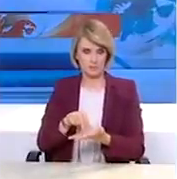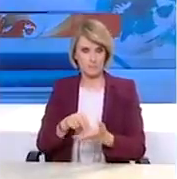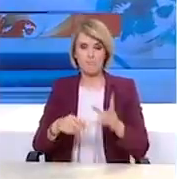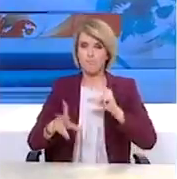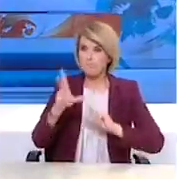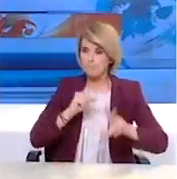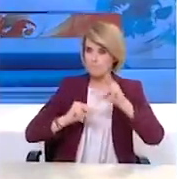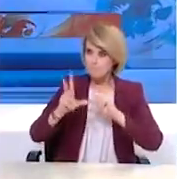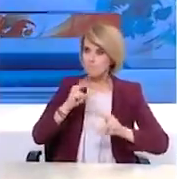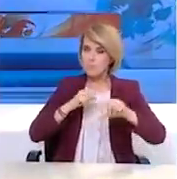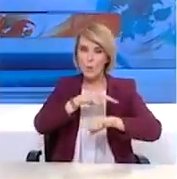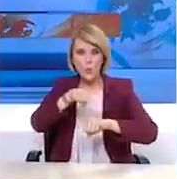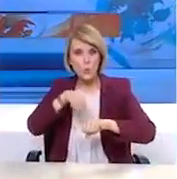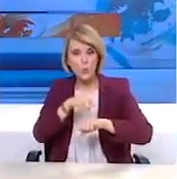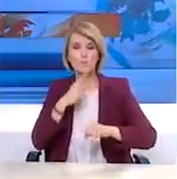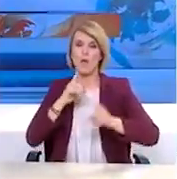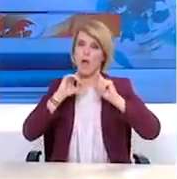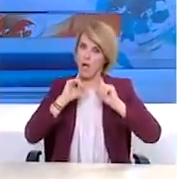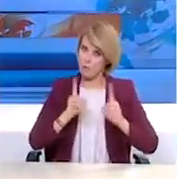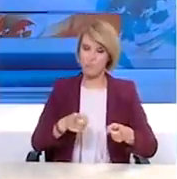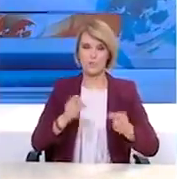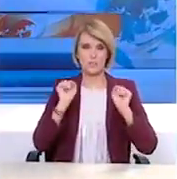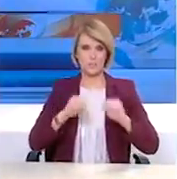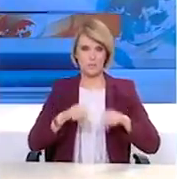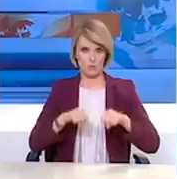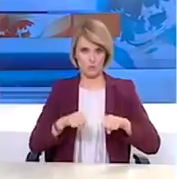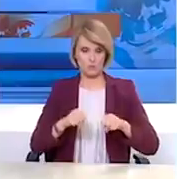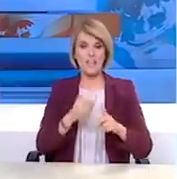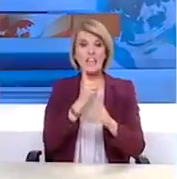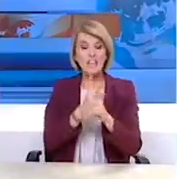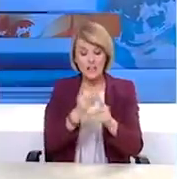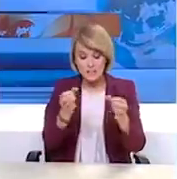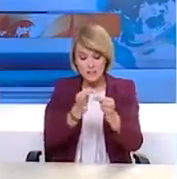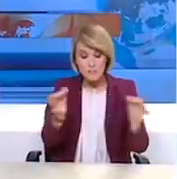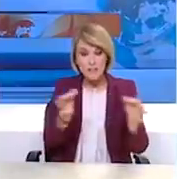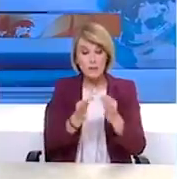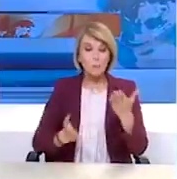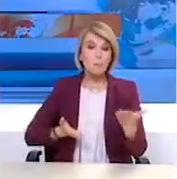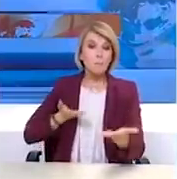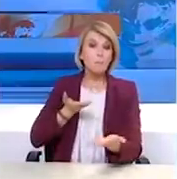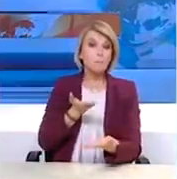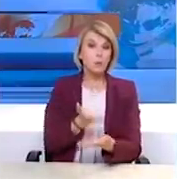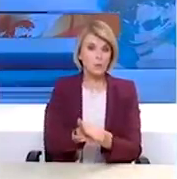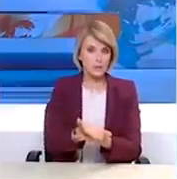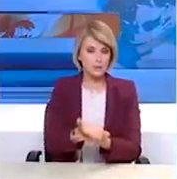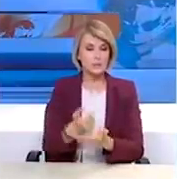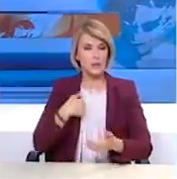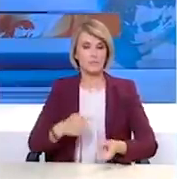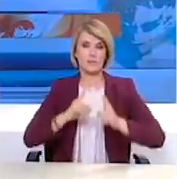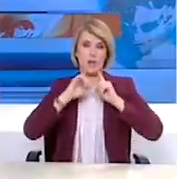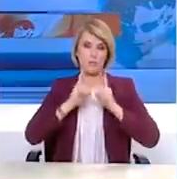Μέσα από τη συνάντηση αυτή πάρθηκαν κάποιες συγκεκριμένες προτάσεις οι οποίες πλέον αποφασίσαμε